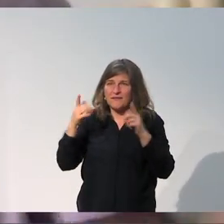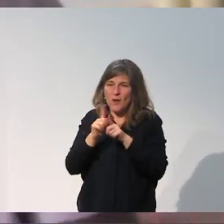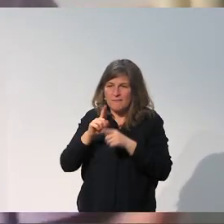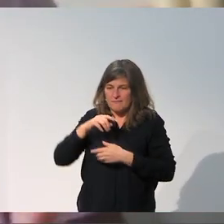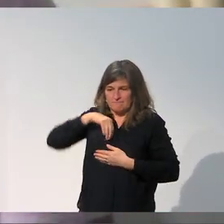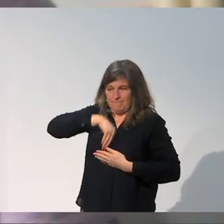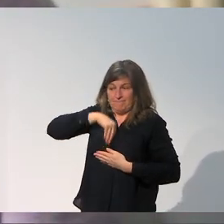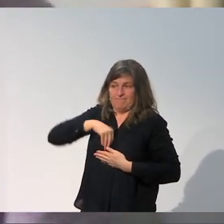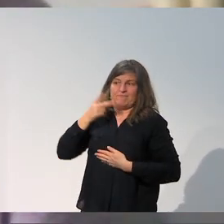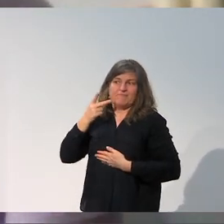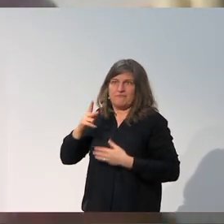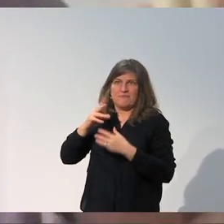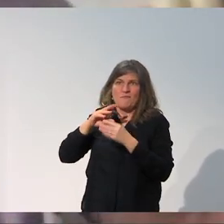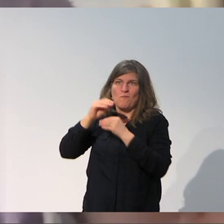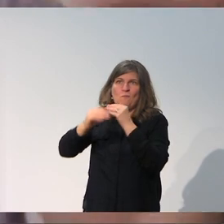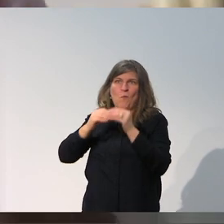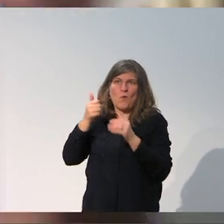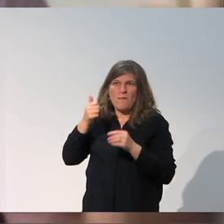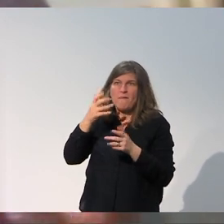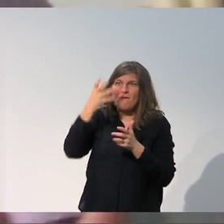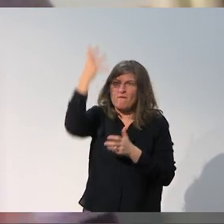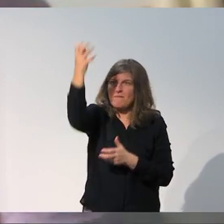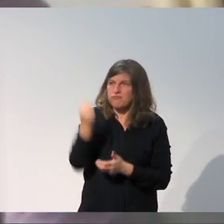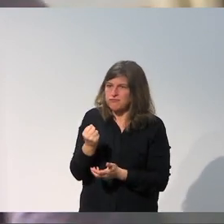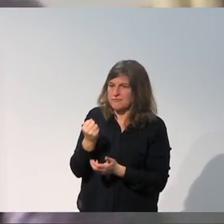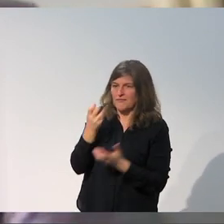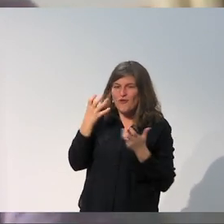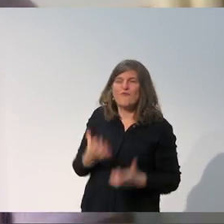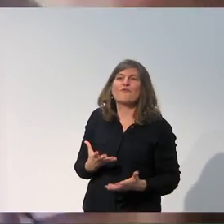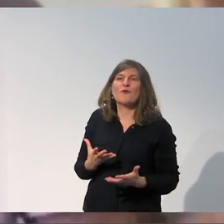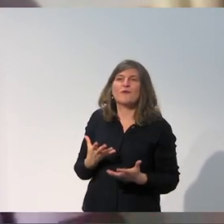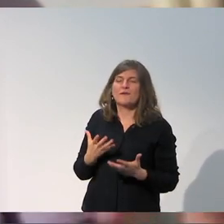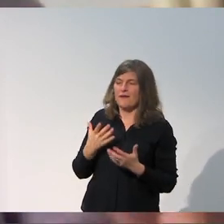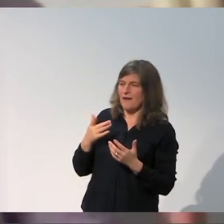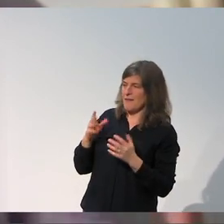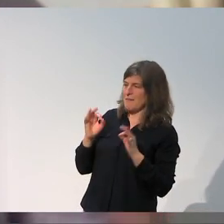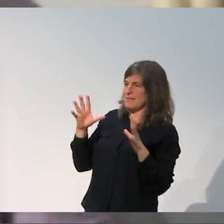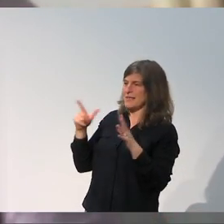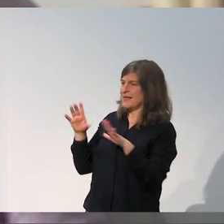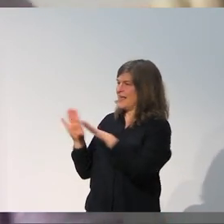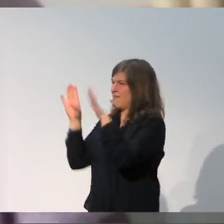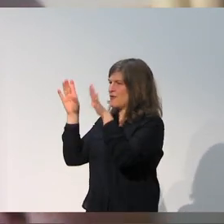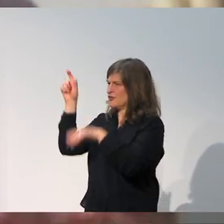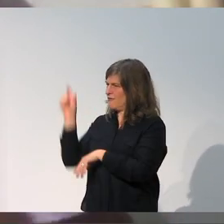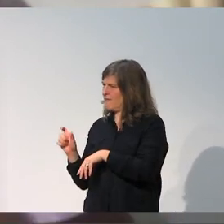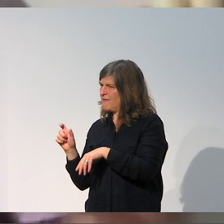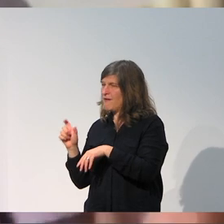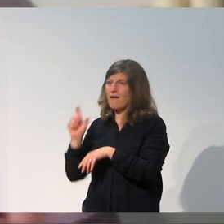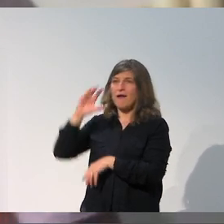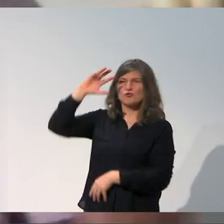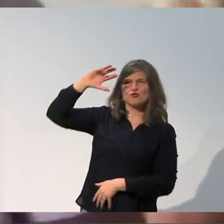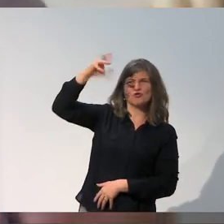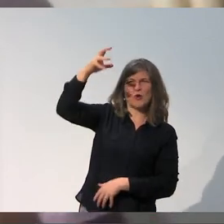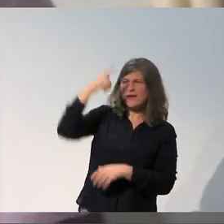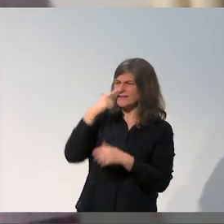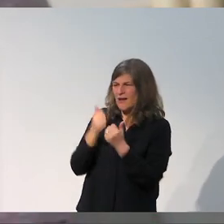et pétillante du monde. Et il y avait comme ça cette espèce de rencontre fabuleuse entre cet homme et l'astre, dans une lutte